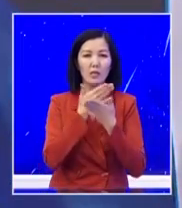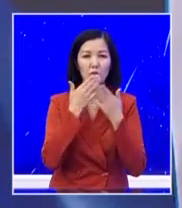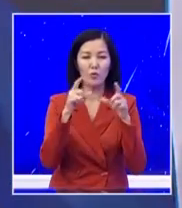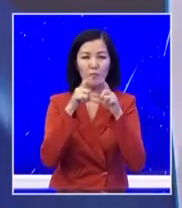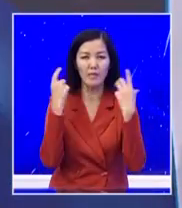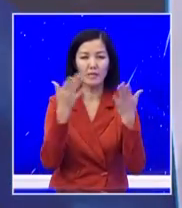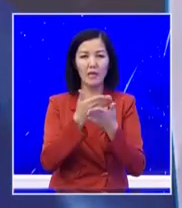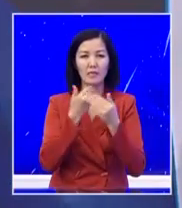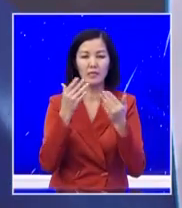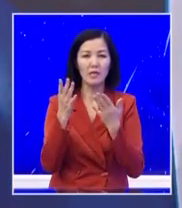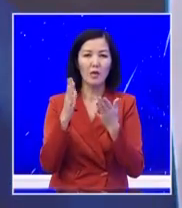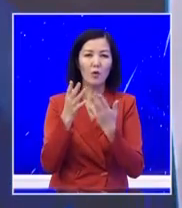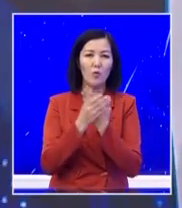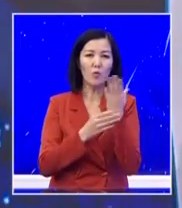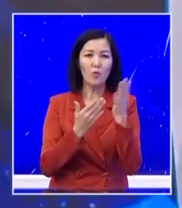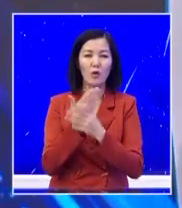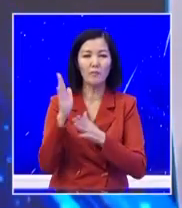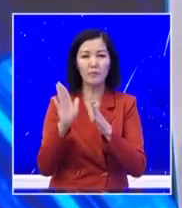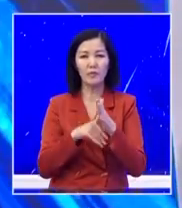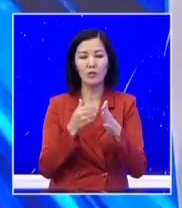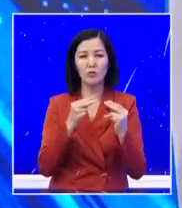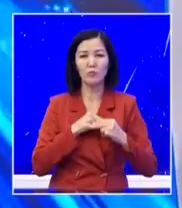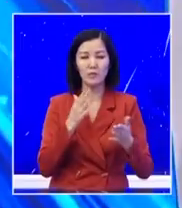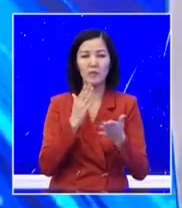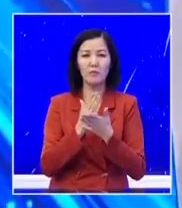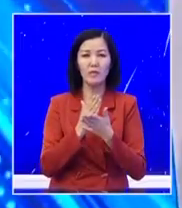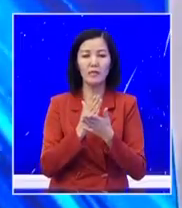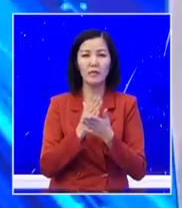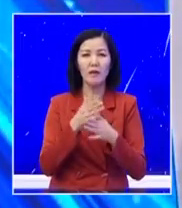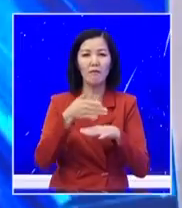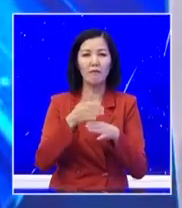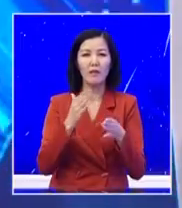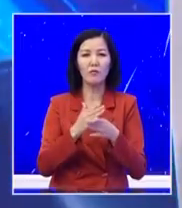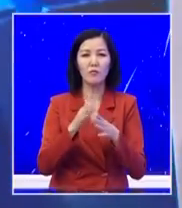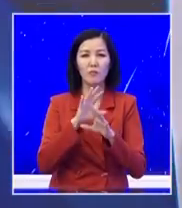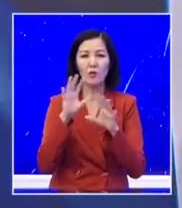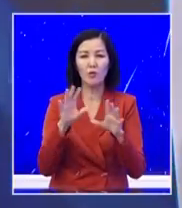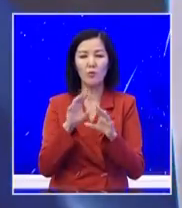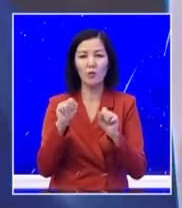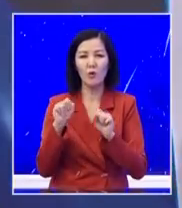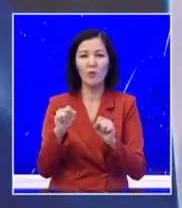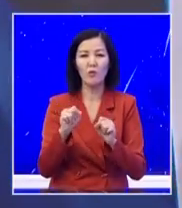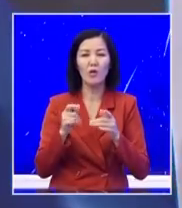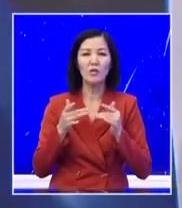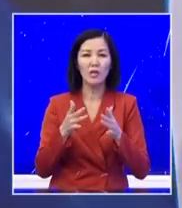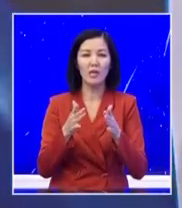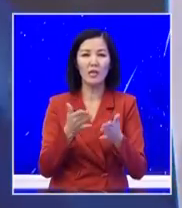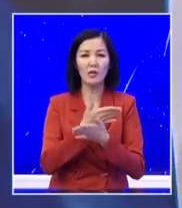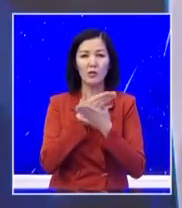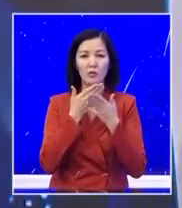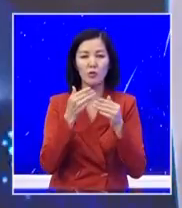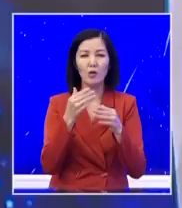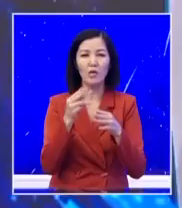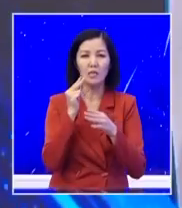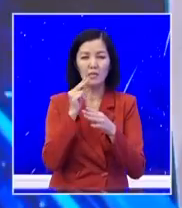маскасыз, қолғапсыз, қорғаныш құралдарынсыз жұмыс істеп жатыр. Нан өнімдерін сақтау шаралары орындалмаған. Стоматологиялық нысандар